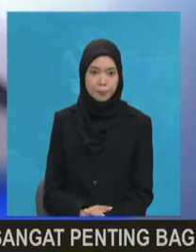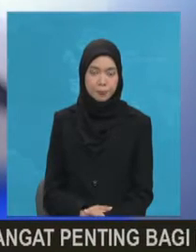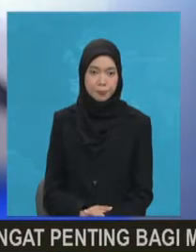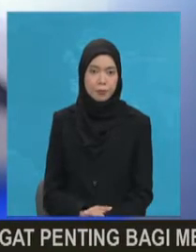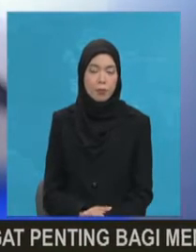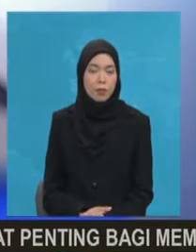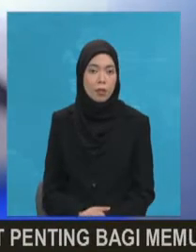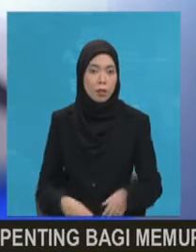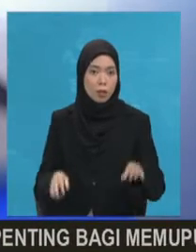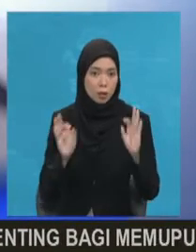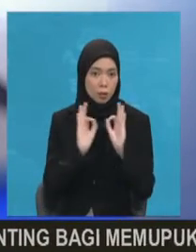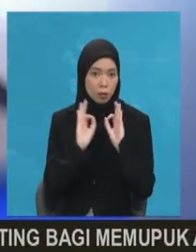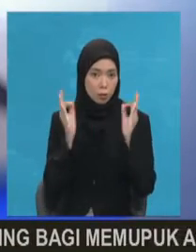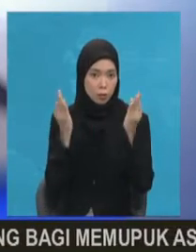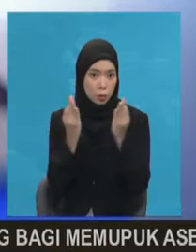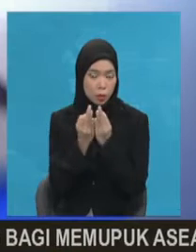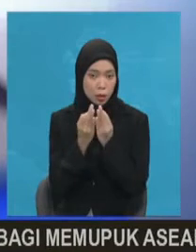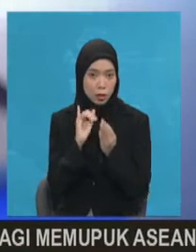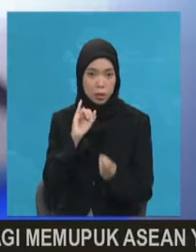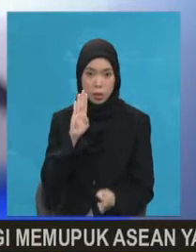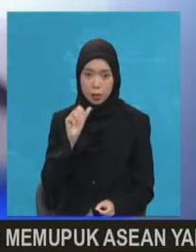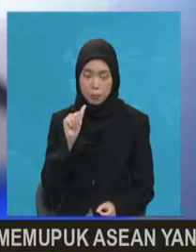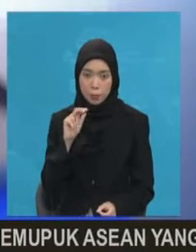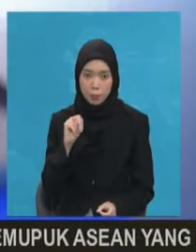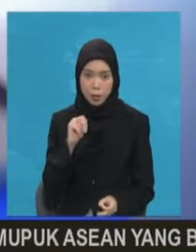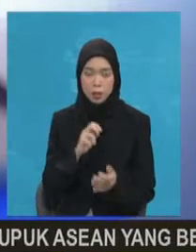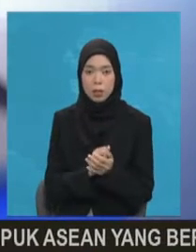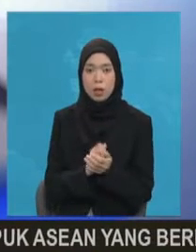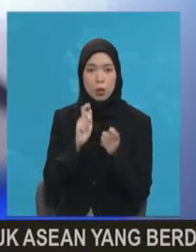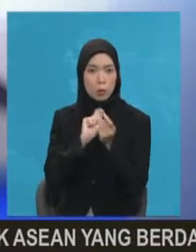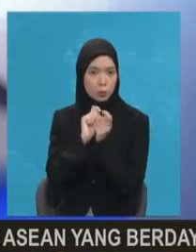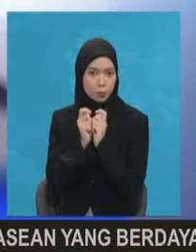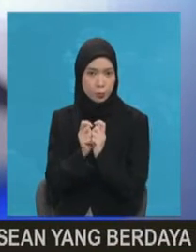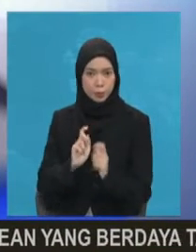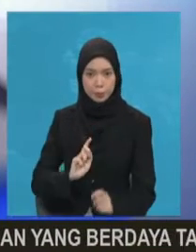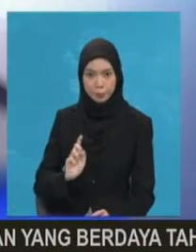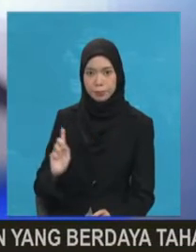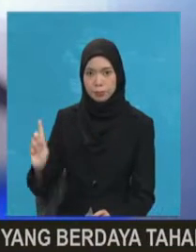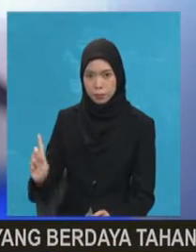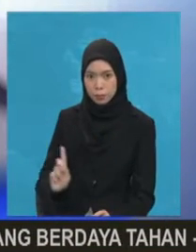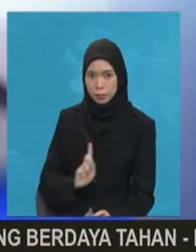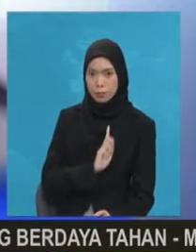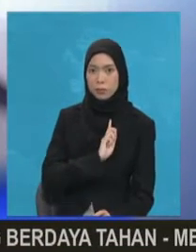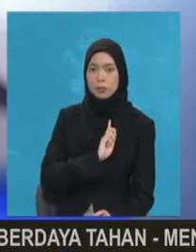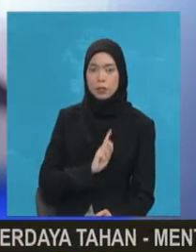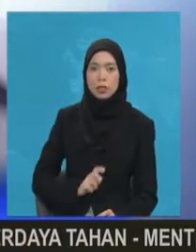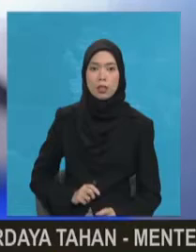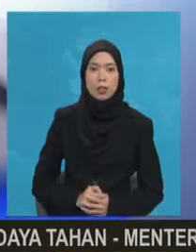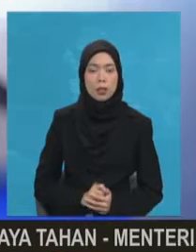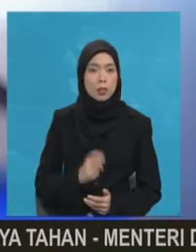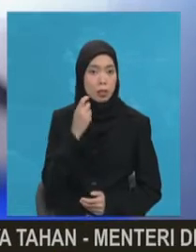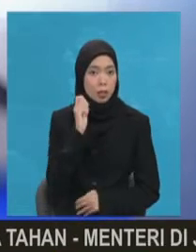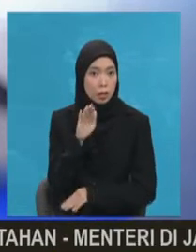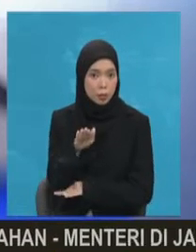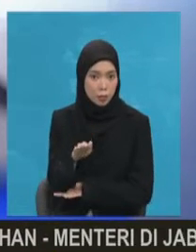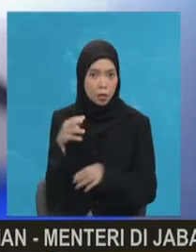sebuah keluarga berbangsa Iban memilih agama Islam sebagai pegangan hidup mereka petang tadi diadakan majelis pengislaman